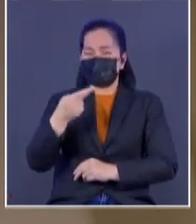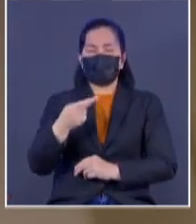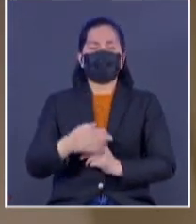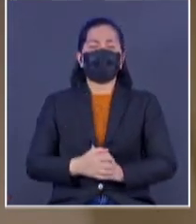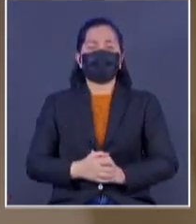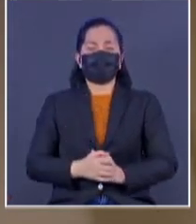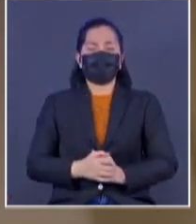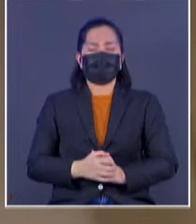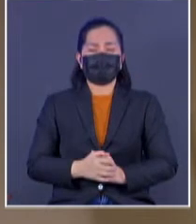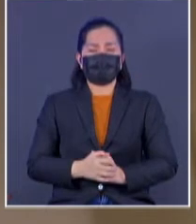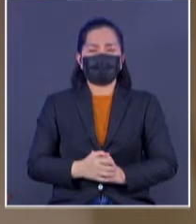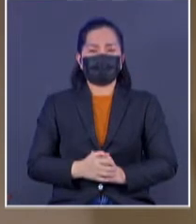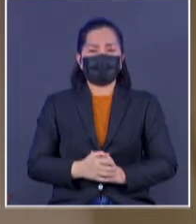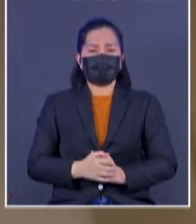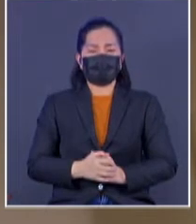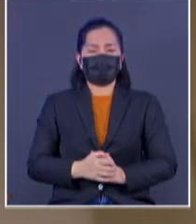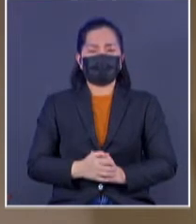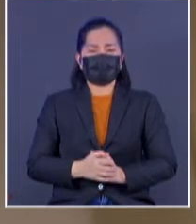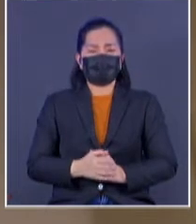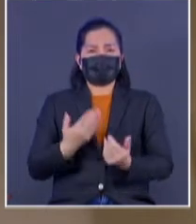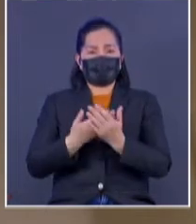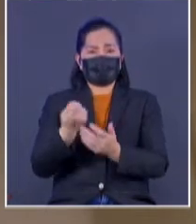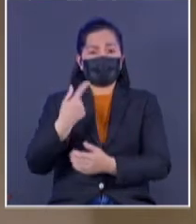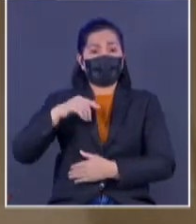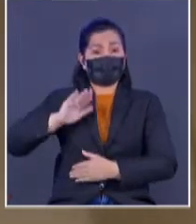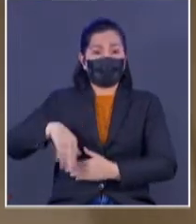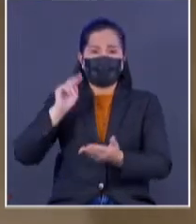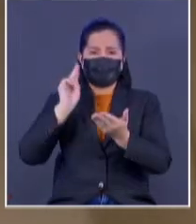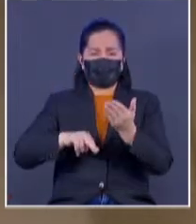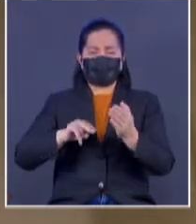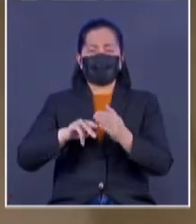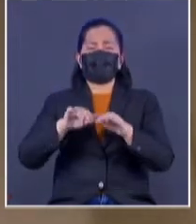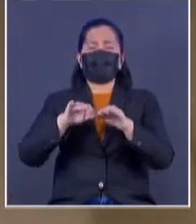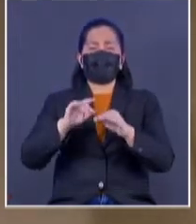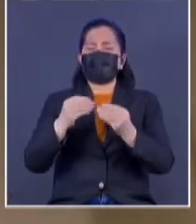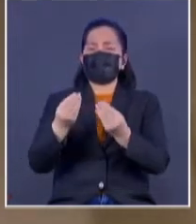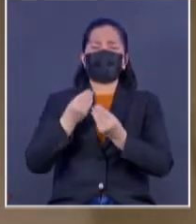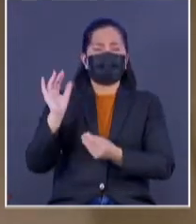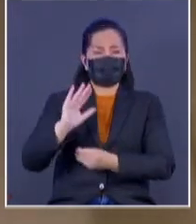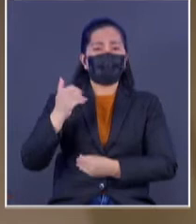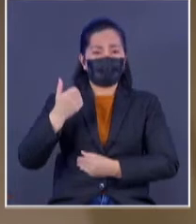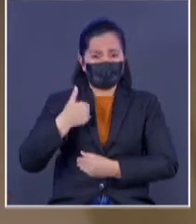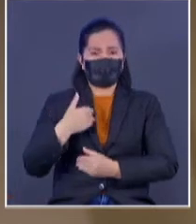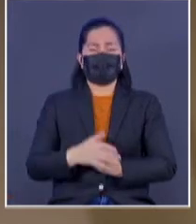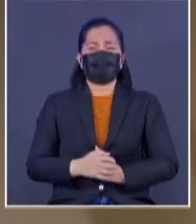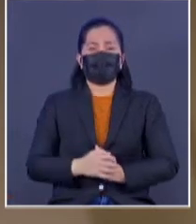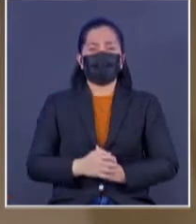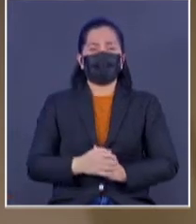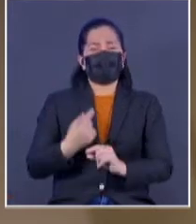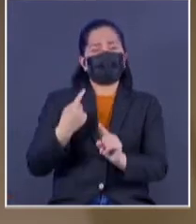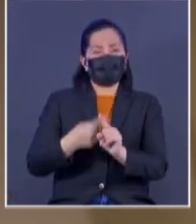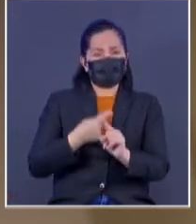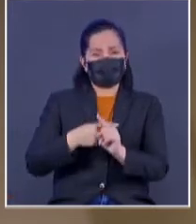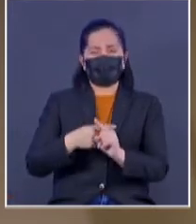ก็บอกว่าได้ยกเว้นค่าปรับจากการชำระล่าช้าสำหรับค่าบริการควบคุมจราจรทางอากาศค่าเช่า